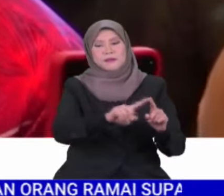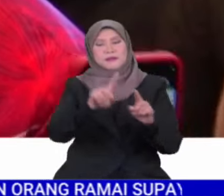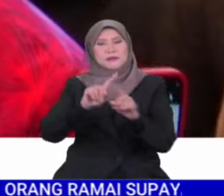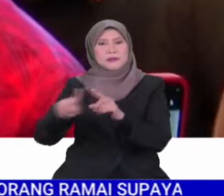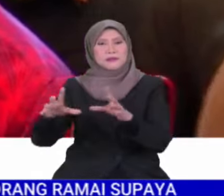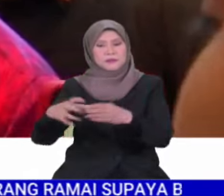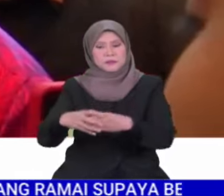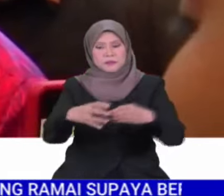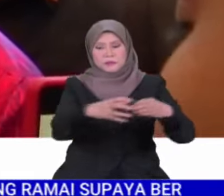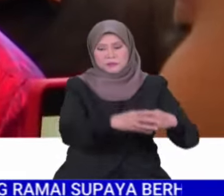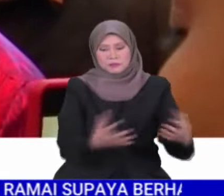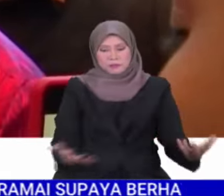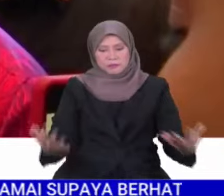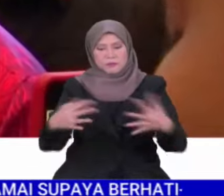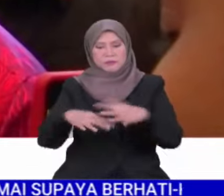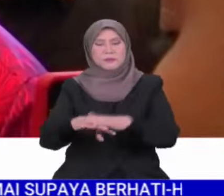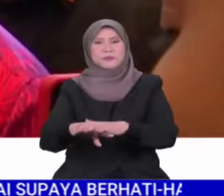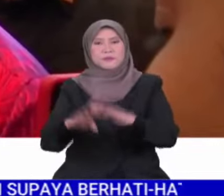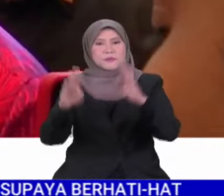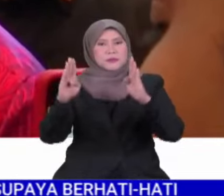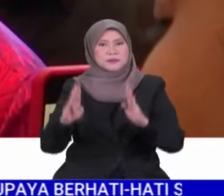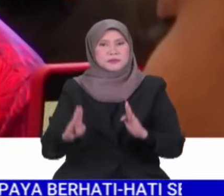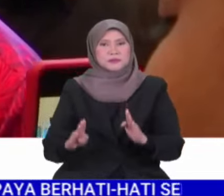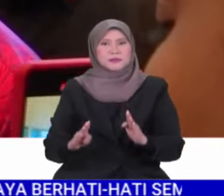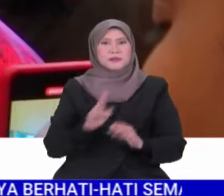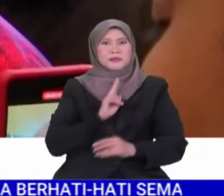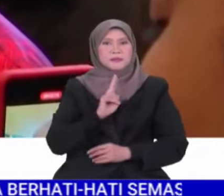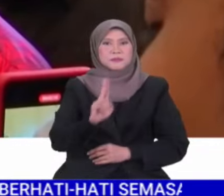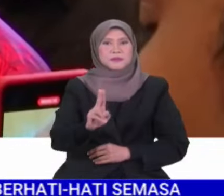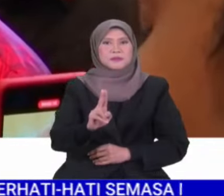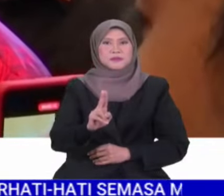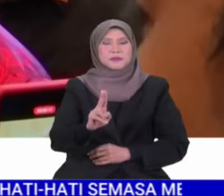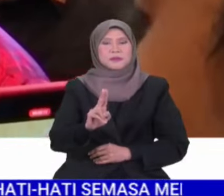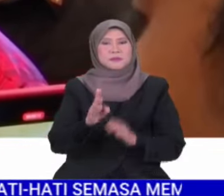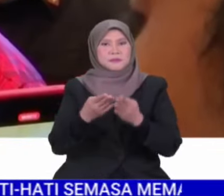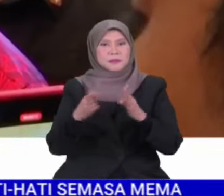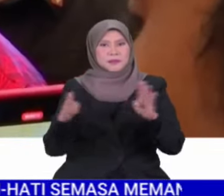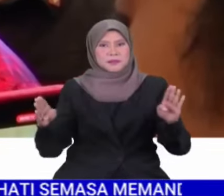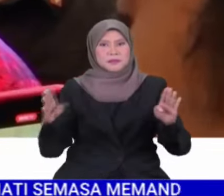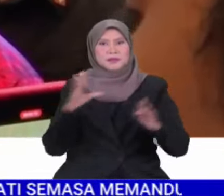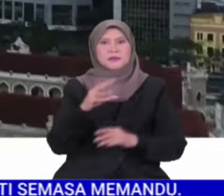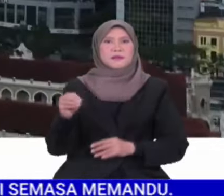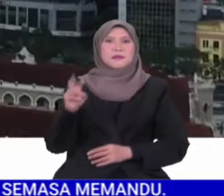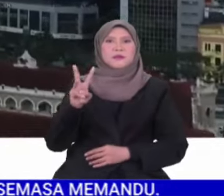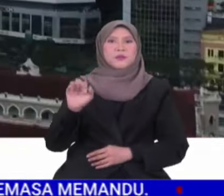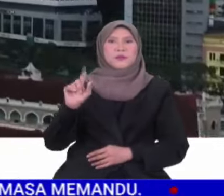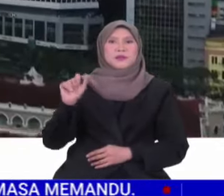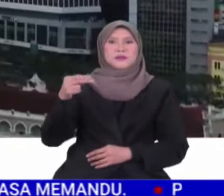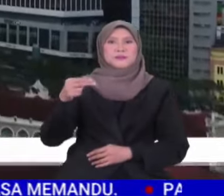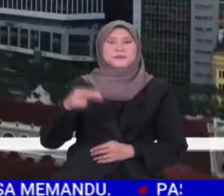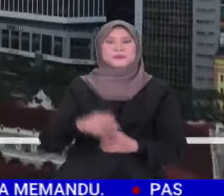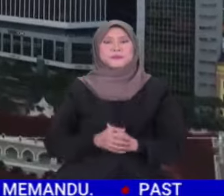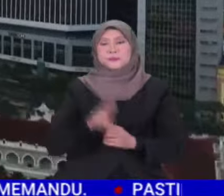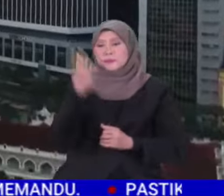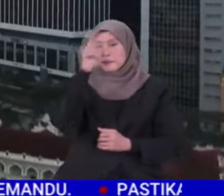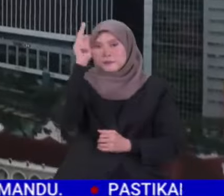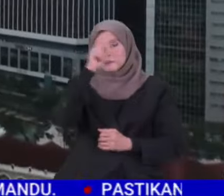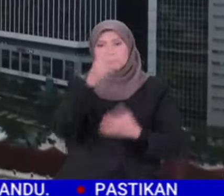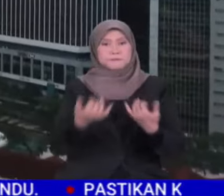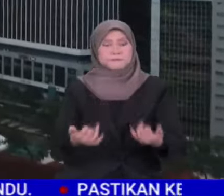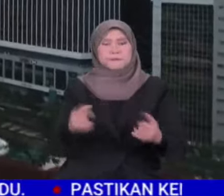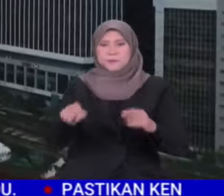kumpulan masyarakat, bangsa, agama, bahasa dan juga wilayah. Kerajaan